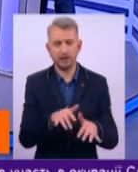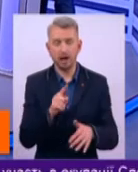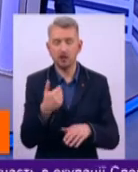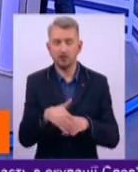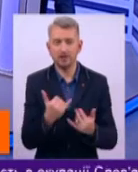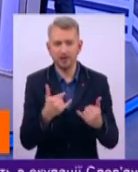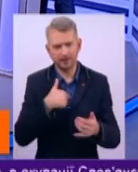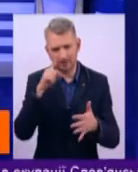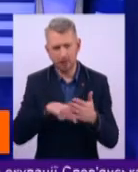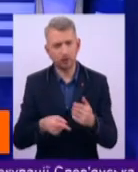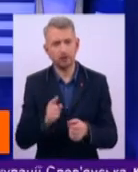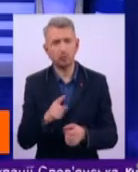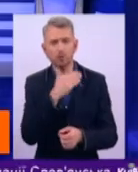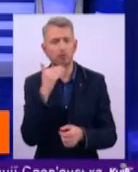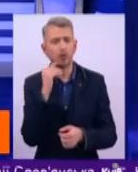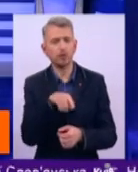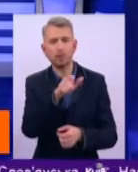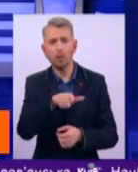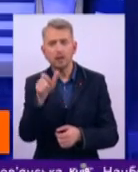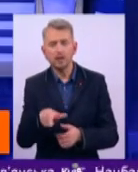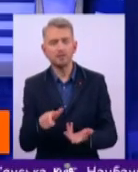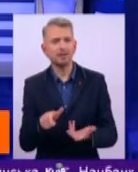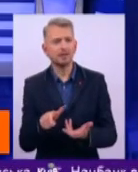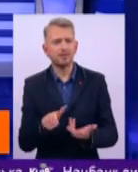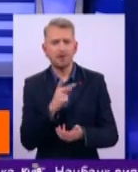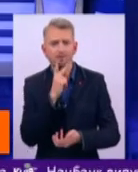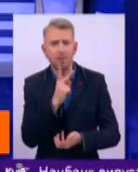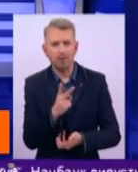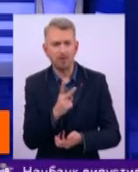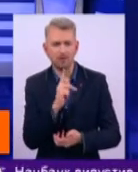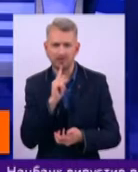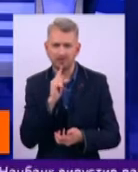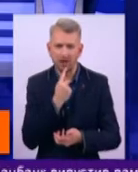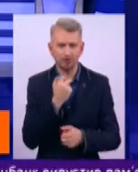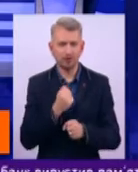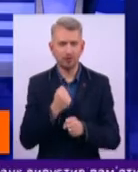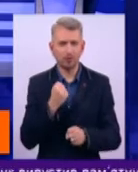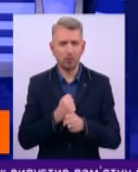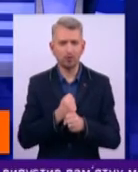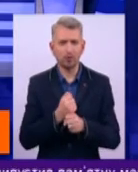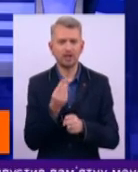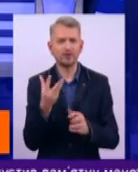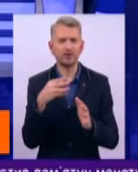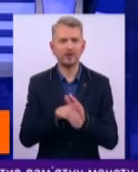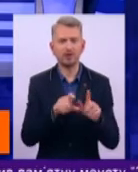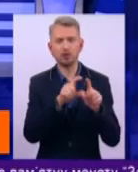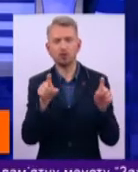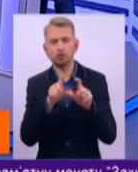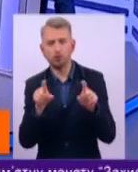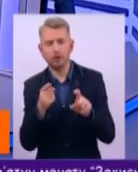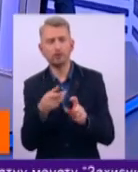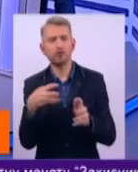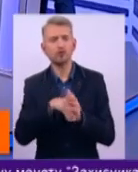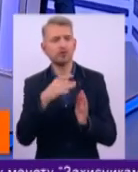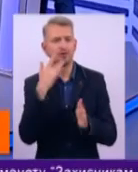я переконаний в тому, що багато з цих осіб побачать складнощі з роботою інвестиційних структур, в тому числі